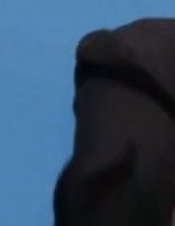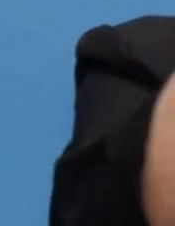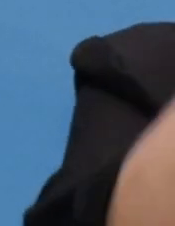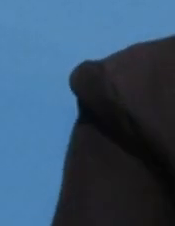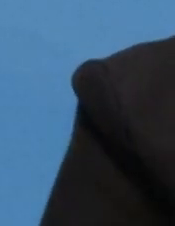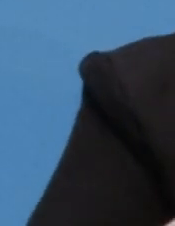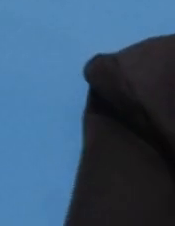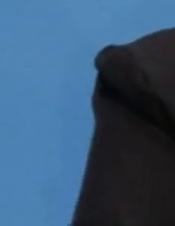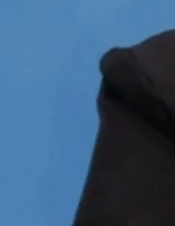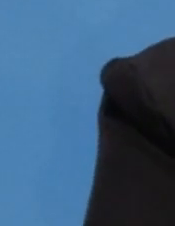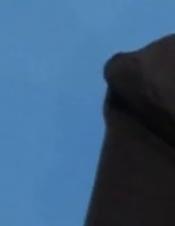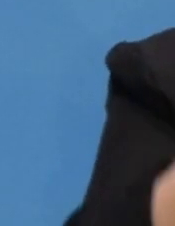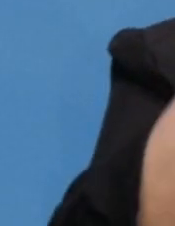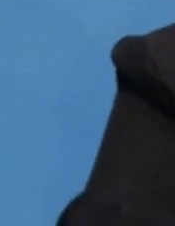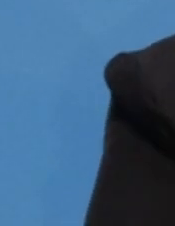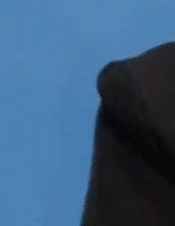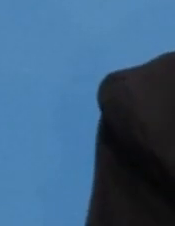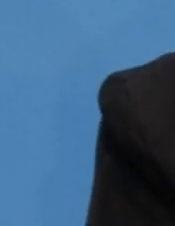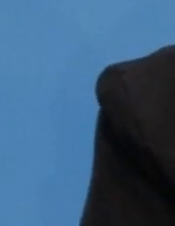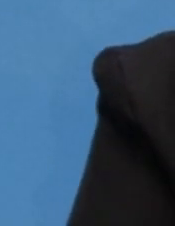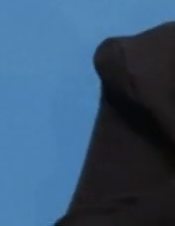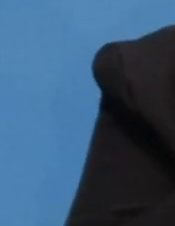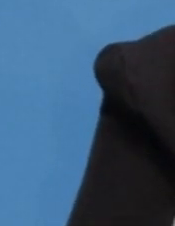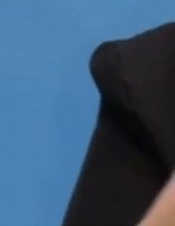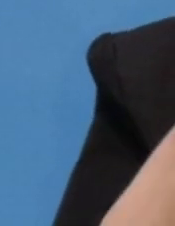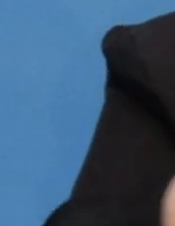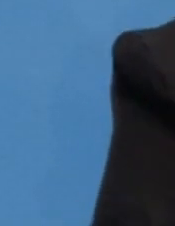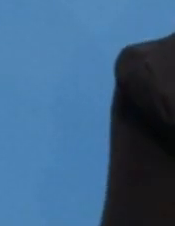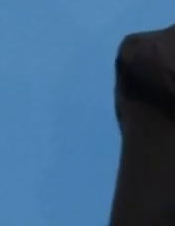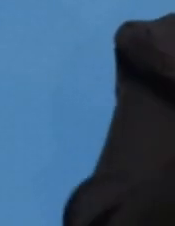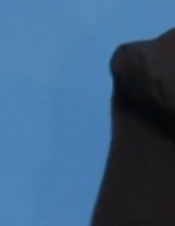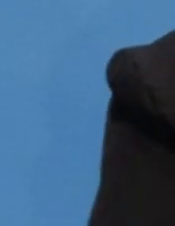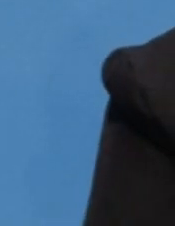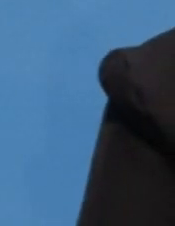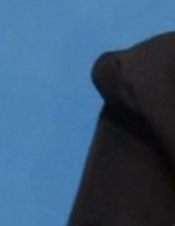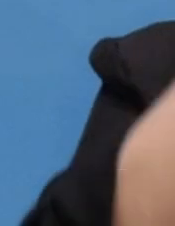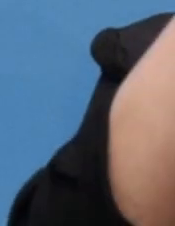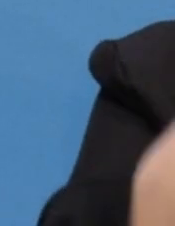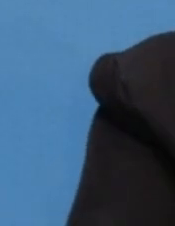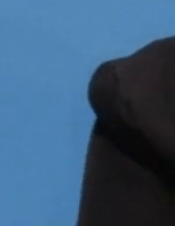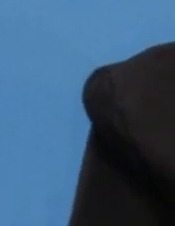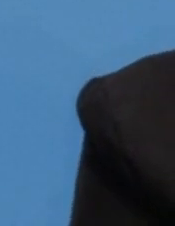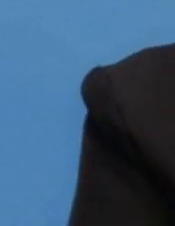늘어놓았으나 이제는 성적 처리 오류까지 발생했습니다.